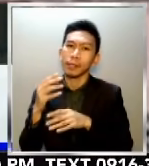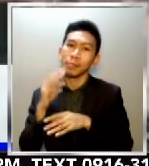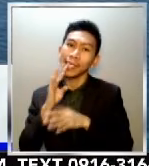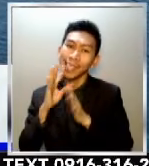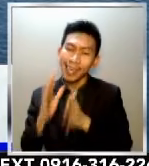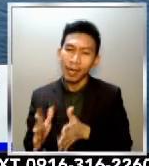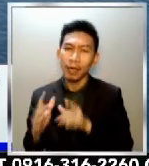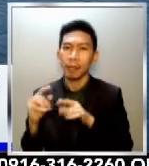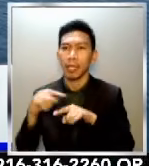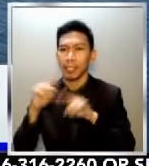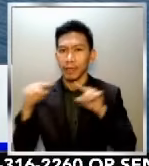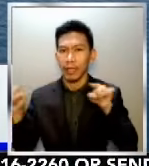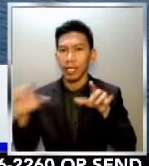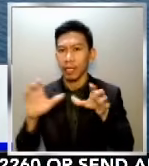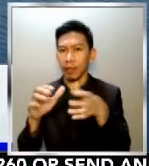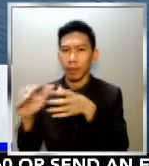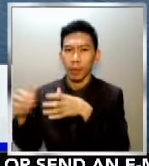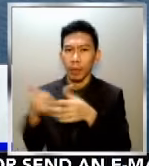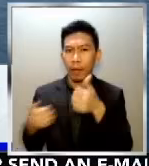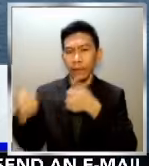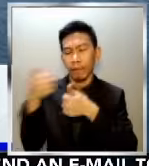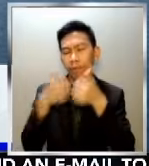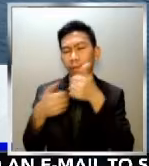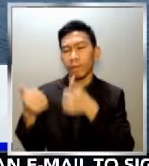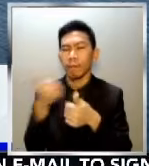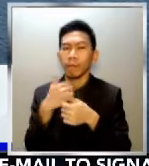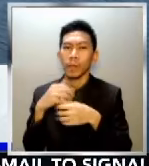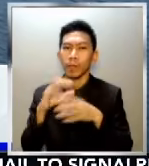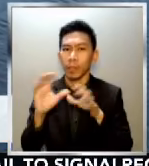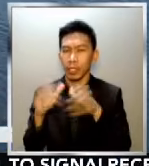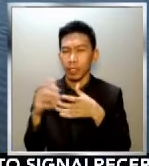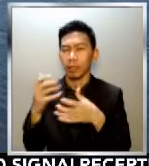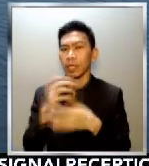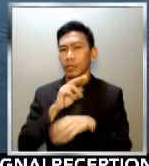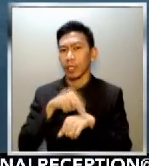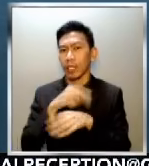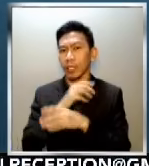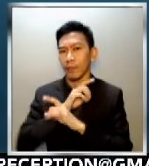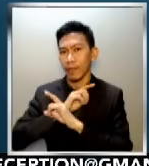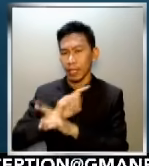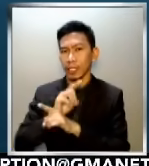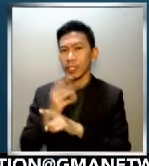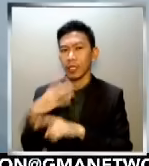Komite ng National Defense sa Senado at Kamara at ng AFP Chief of Staff.